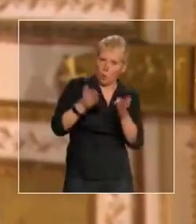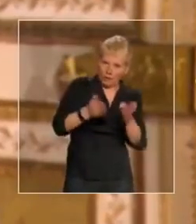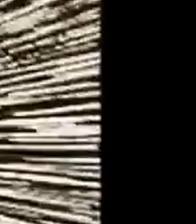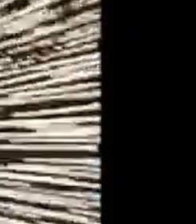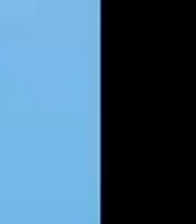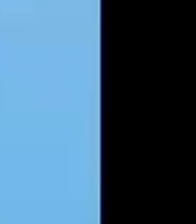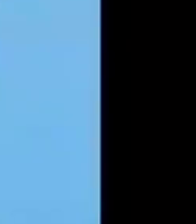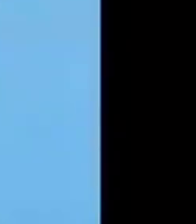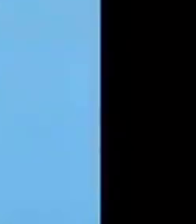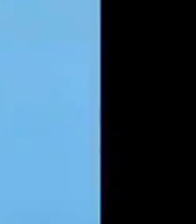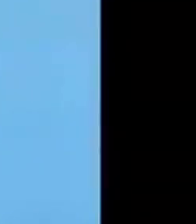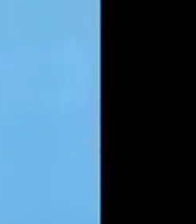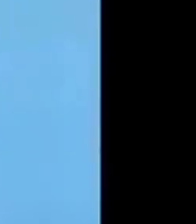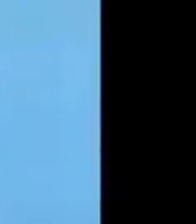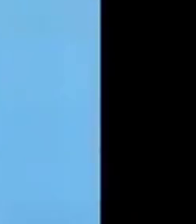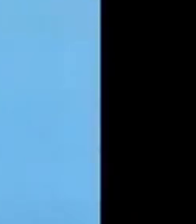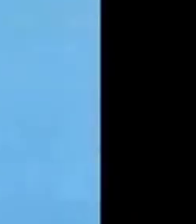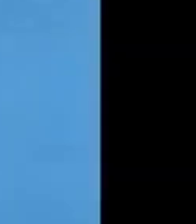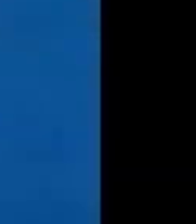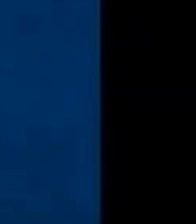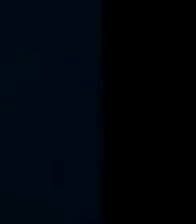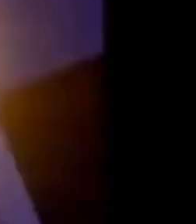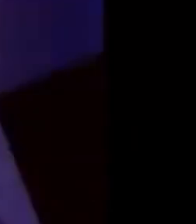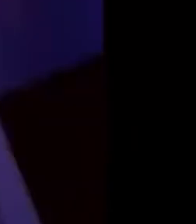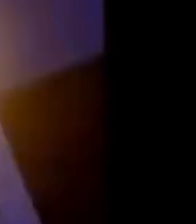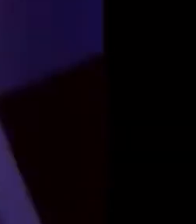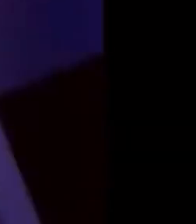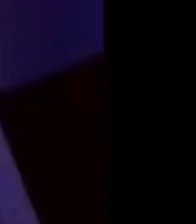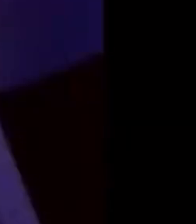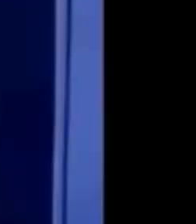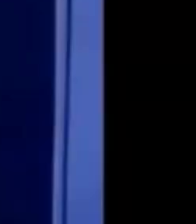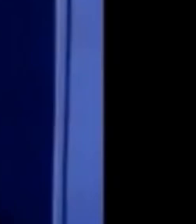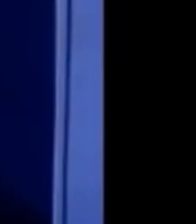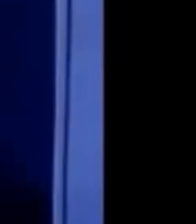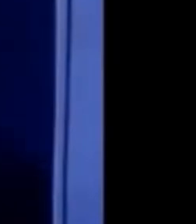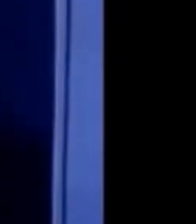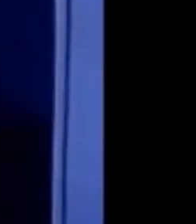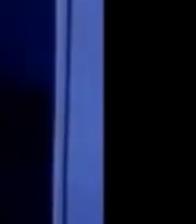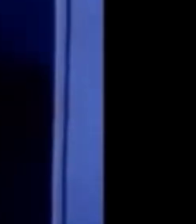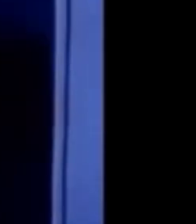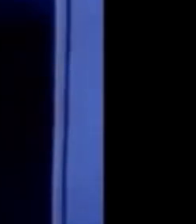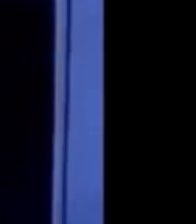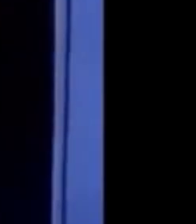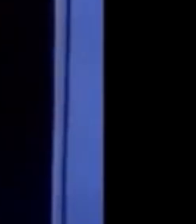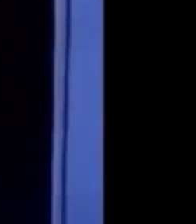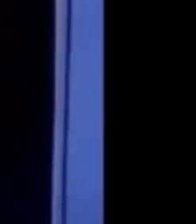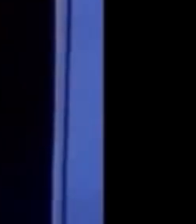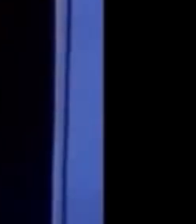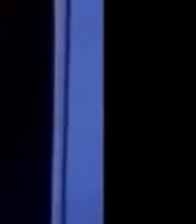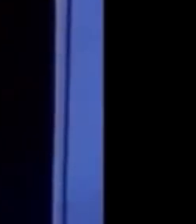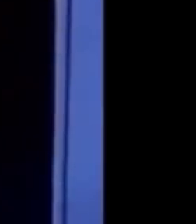et de campagne. Les voilà, ils sont prêts, ils sont prêts.